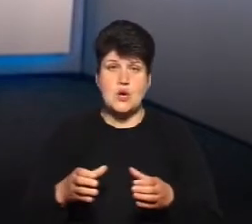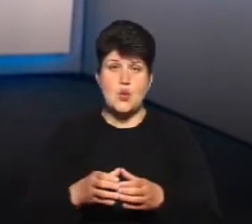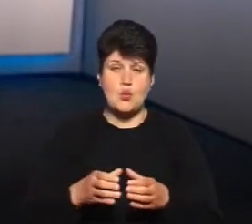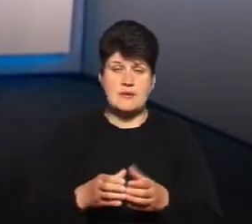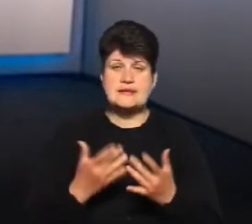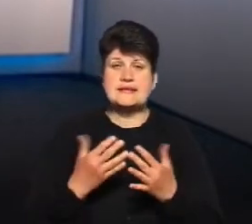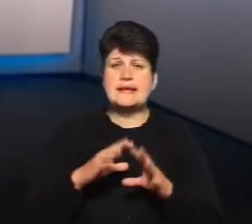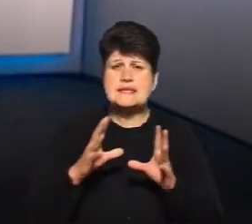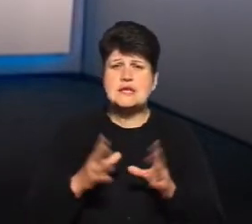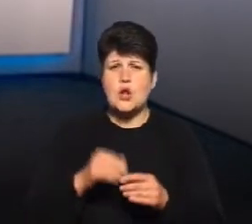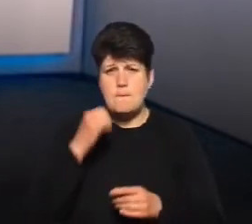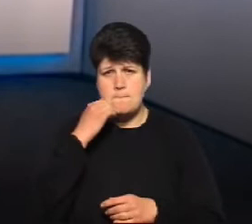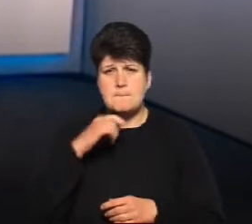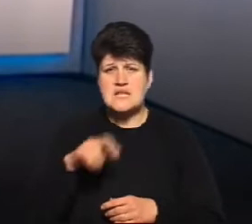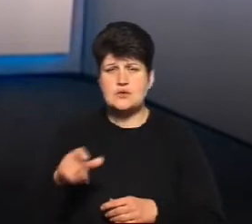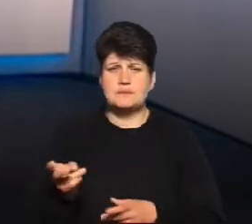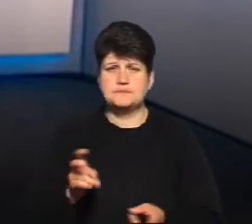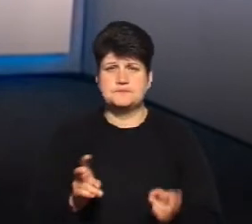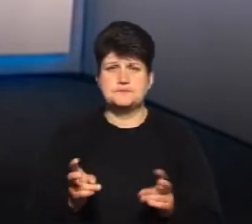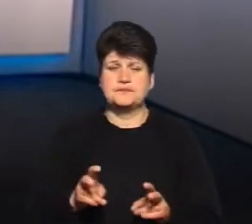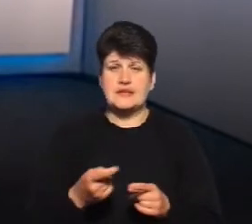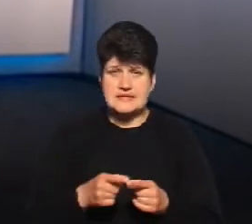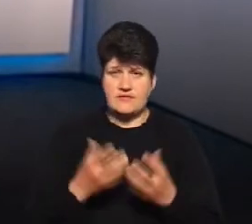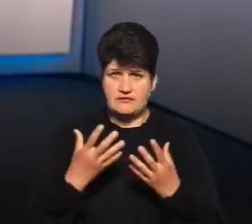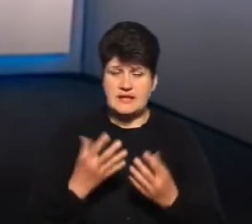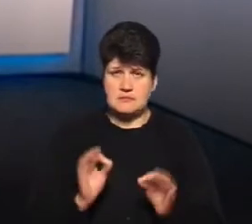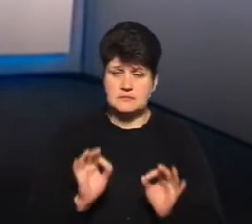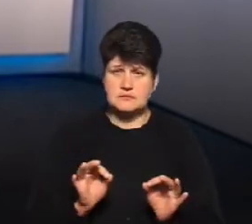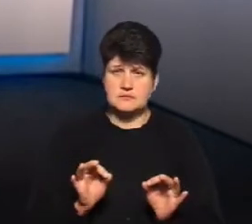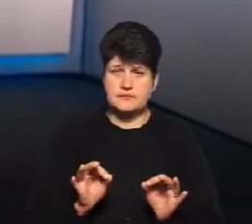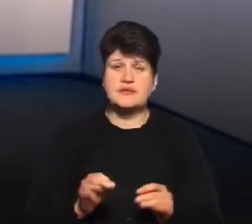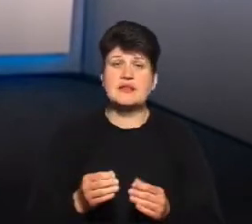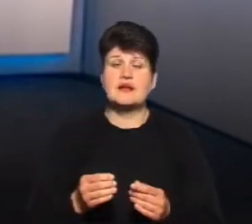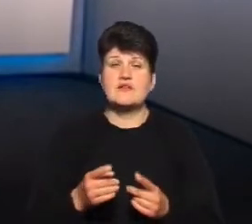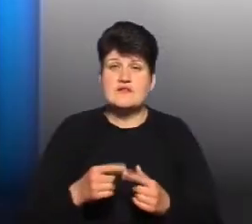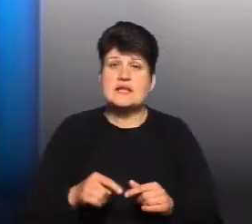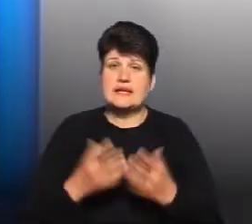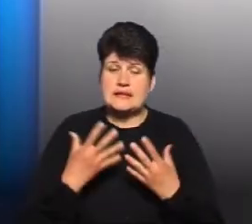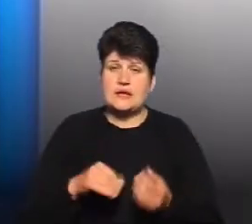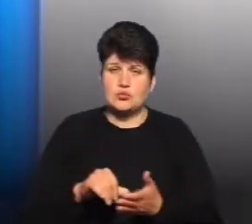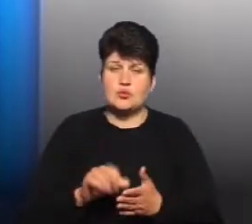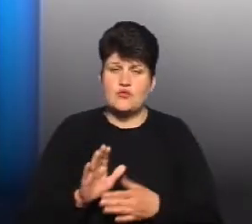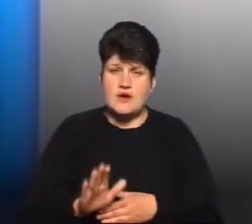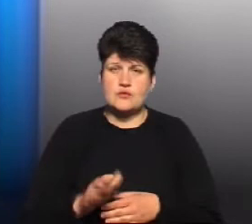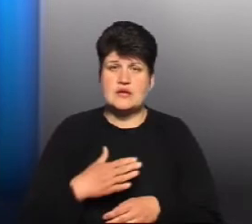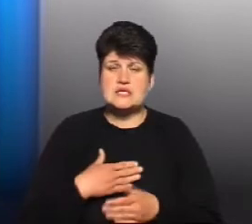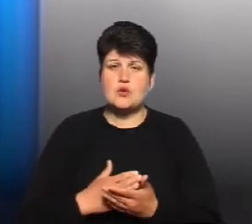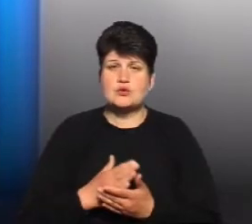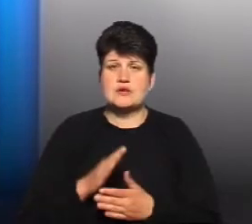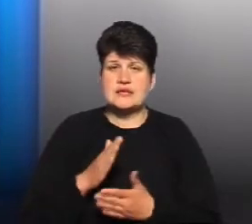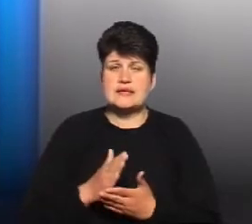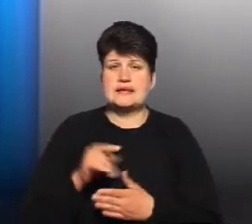загалом от пенсіонерів відвідують? Так, це денне перебування? Відділення денного перебування. Так, в нас на обслуговуванні стоїть